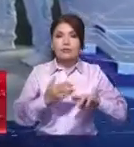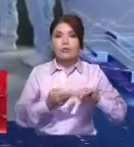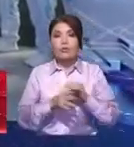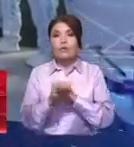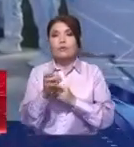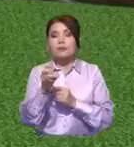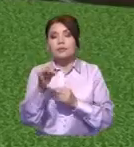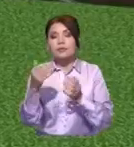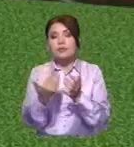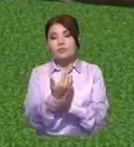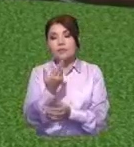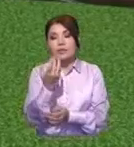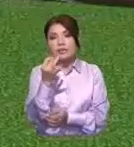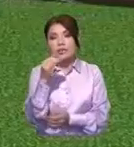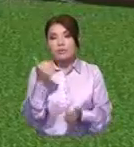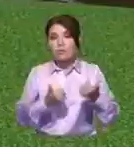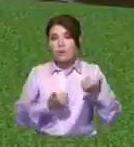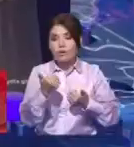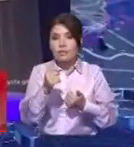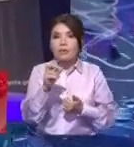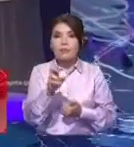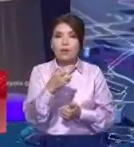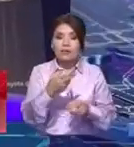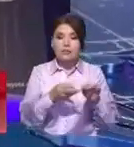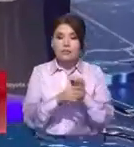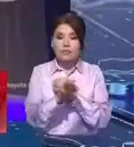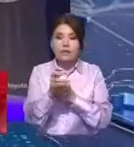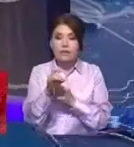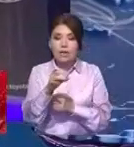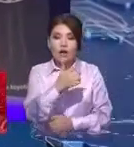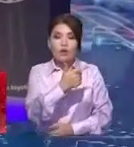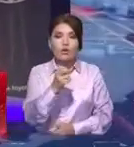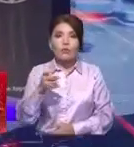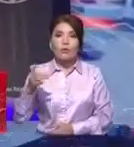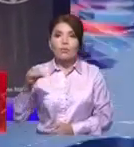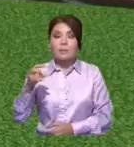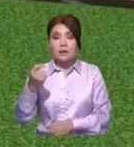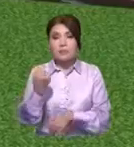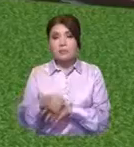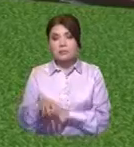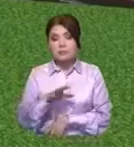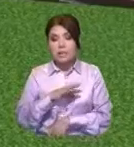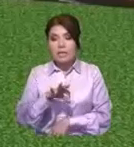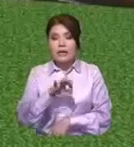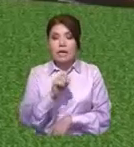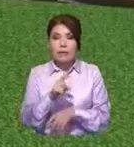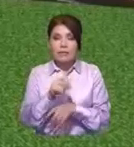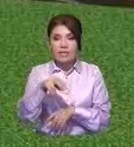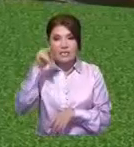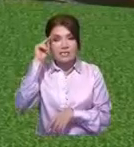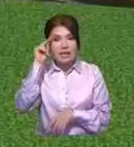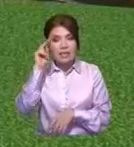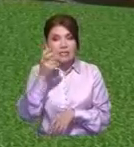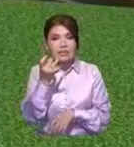арасындағы пауэрлифтинг бойынша жарыста қоланы 91 келі көтерген Гүлім Құрманбаева жеңіп алды. Алтынды қытайлық Цю Чжи